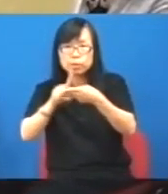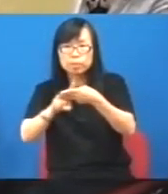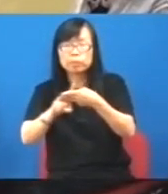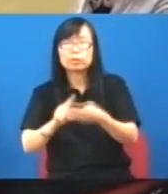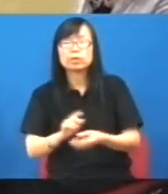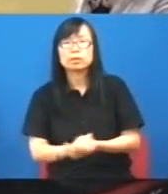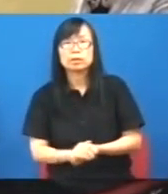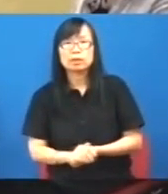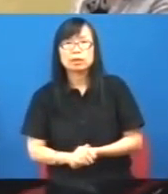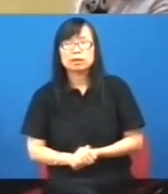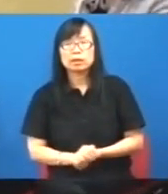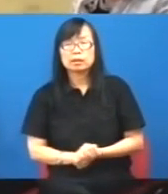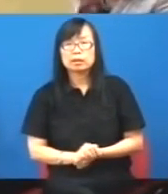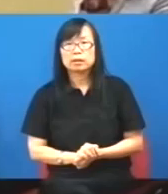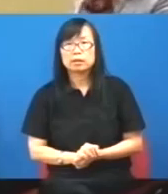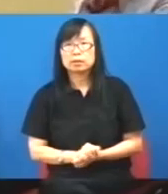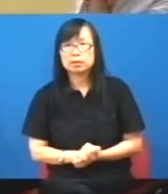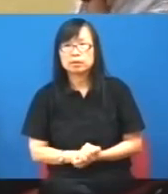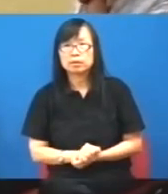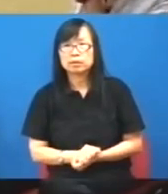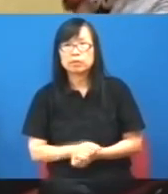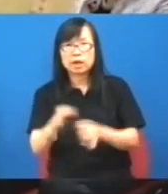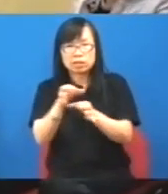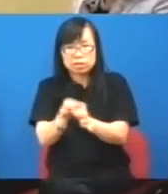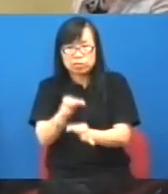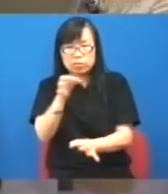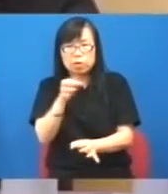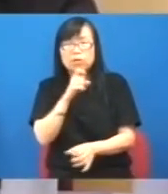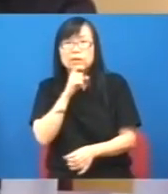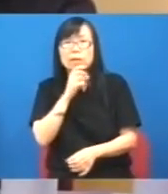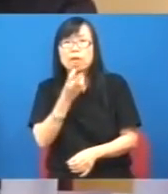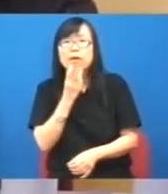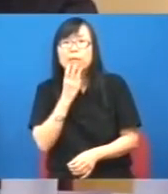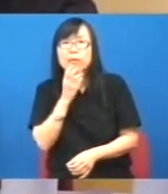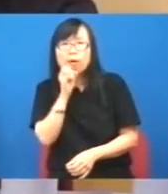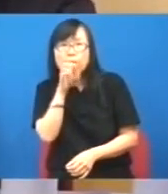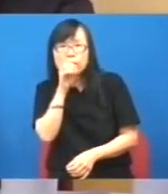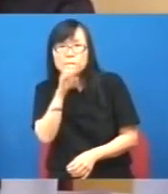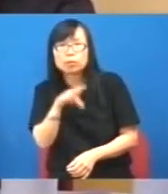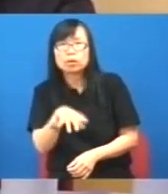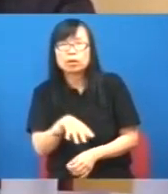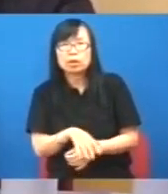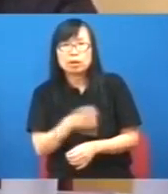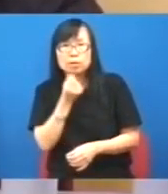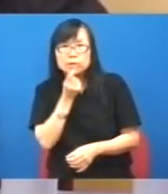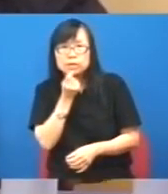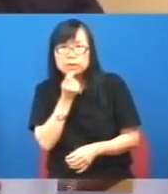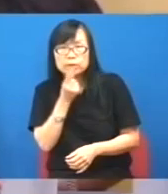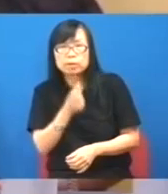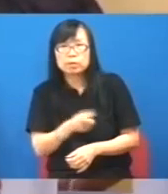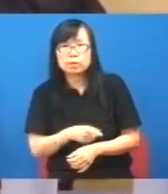個人啦， 司長喎，哥係個腸有癌，嗰個友無端端講咗出嚟都要判監嘅喎，因為涉及私隱，唔通我長